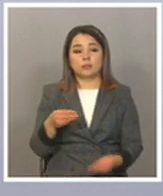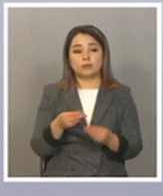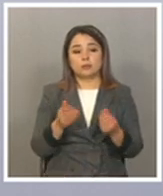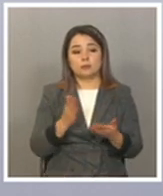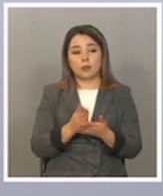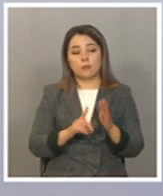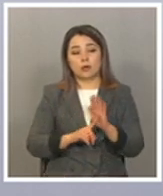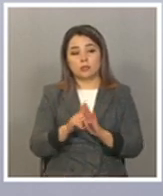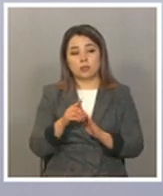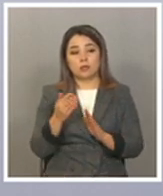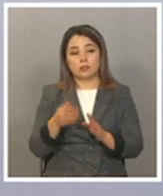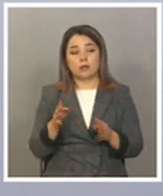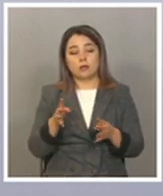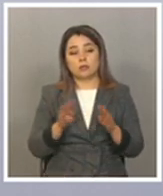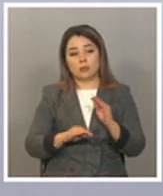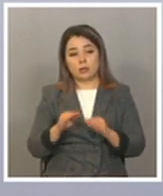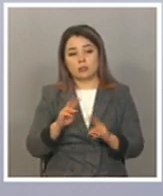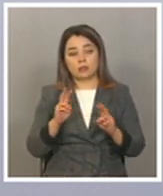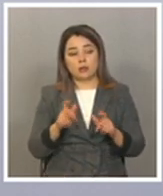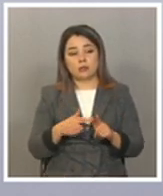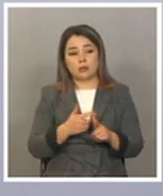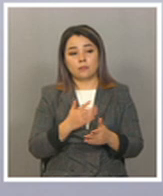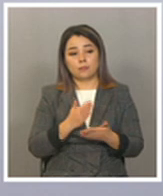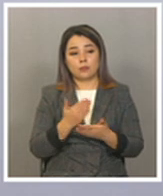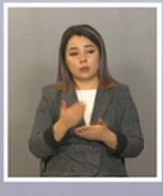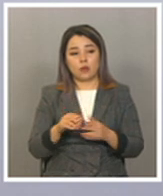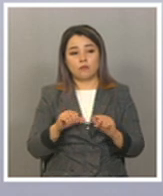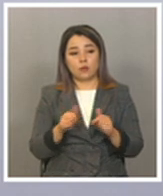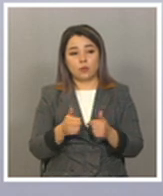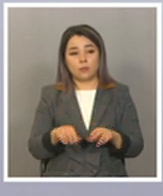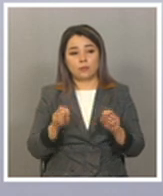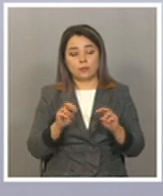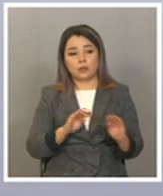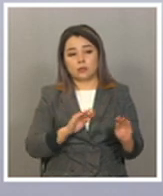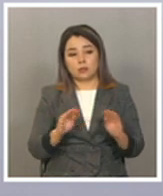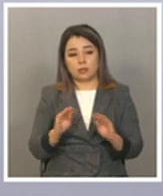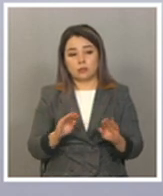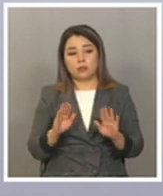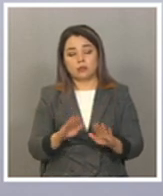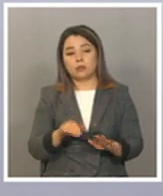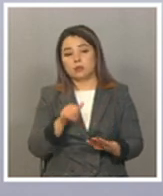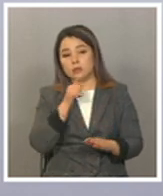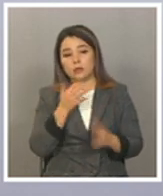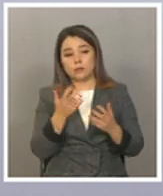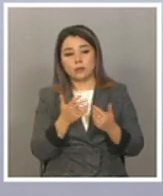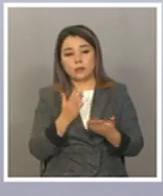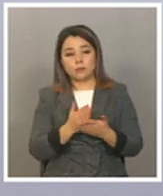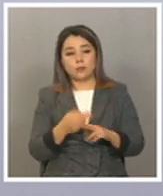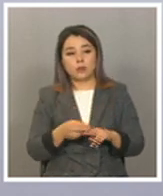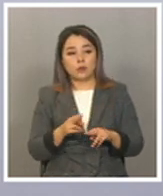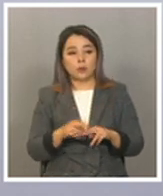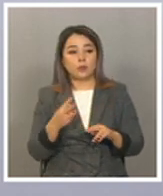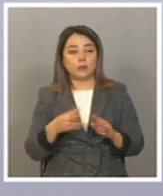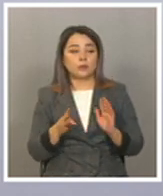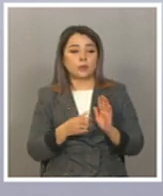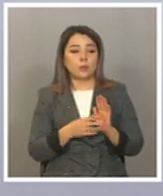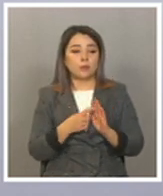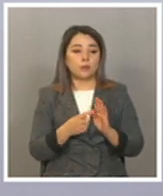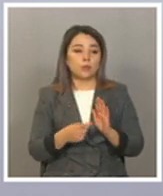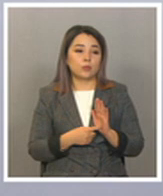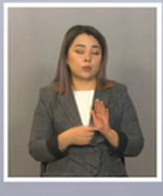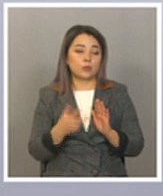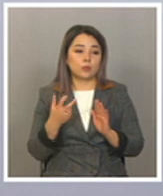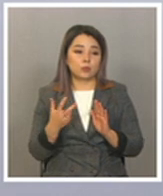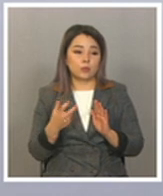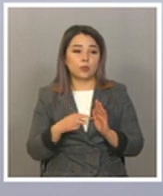бастапқы концентрациясын табатын болсақ, формула арқылы орна алпарып қоямыз. Сонда 39 бөлінген